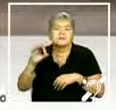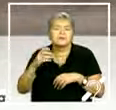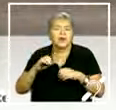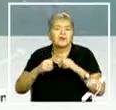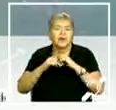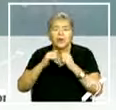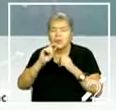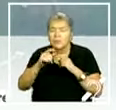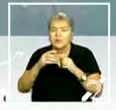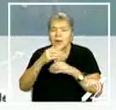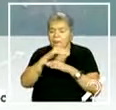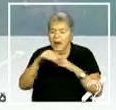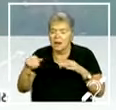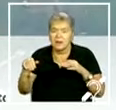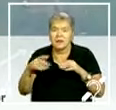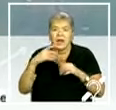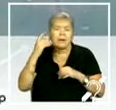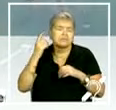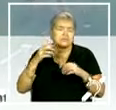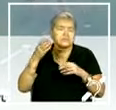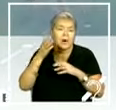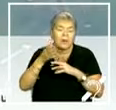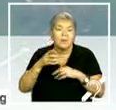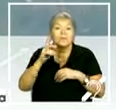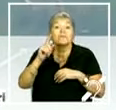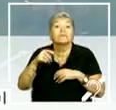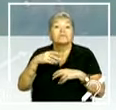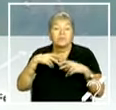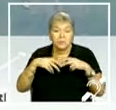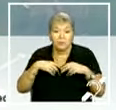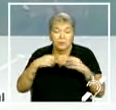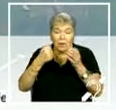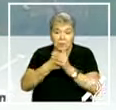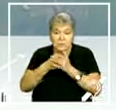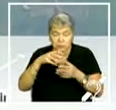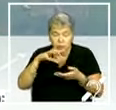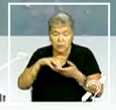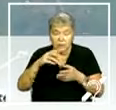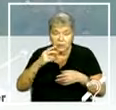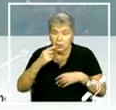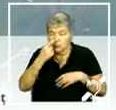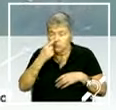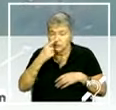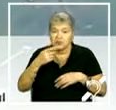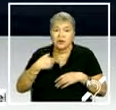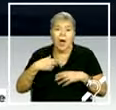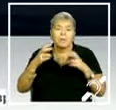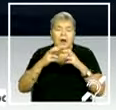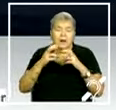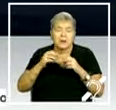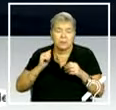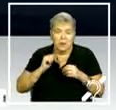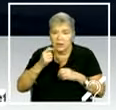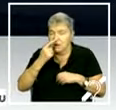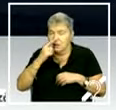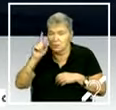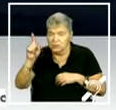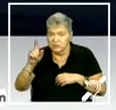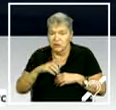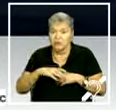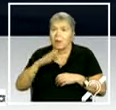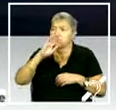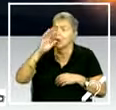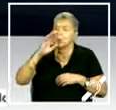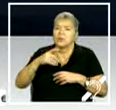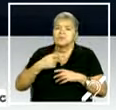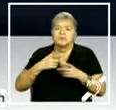lungul întregii linii a frontului. Forțele Kievului au lovit unități rusești și echipamente militare, sisteme de rachete antiaeriene și depozite